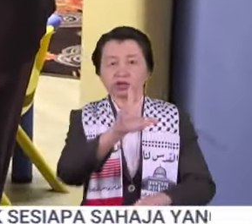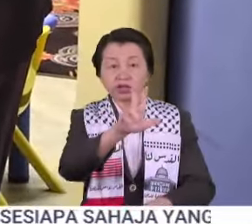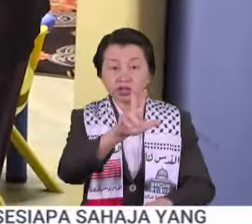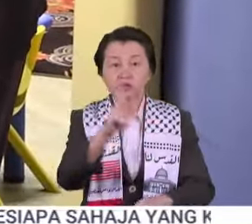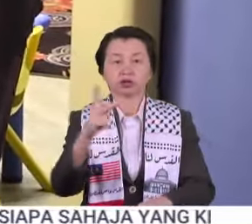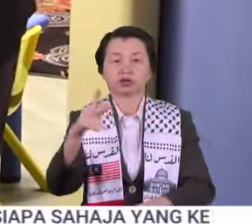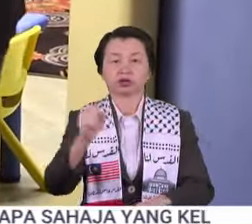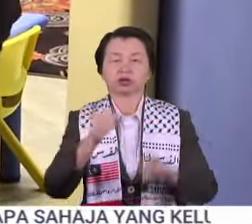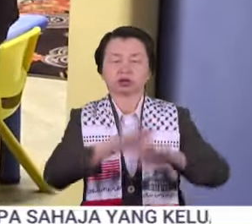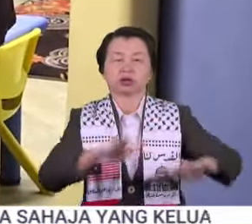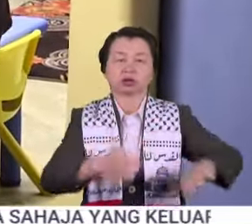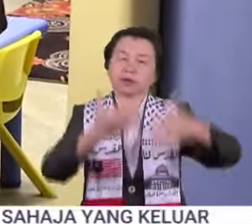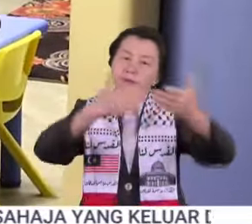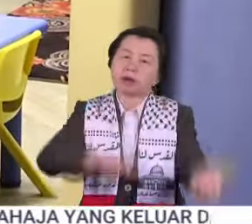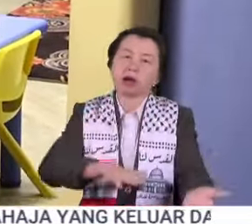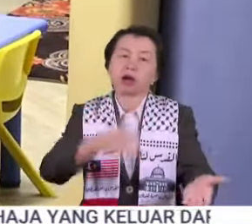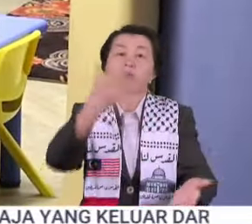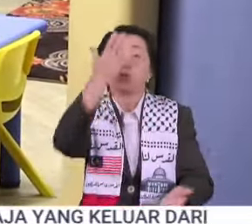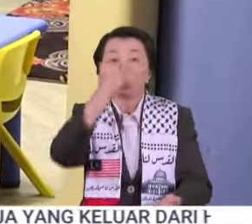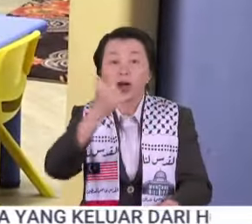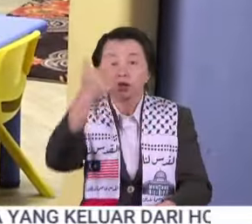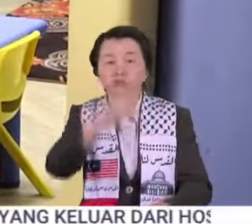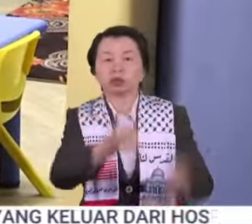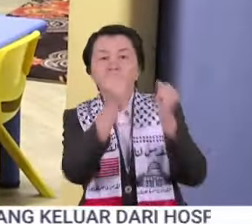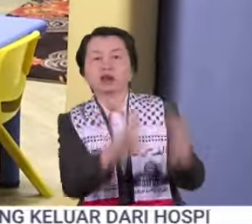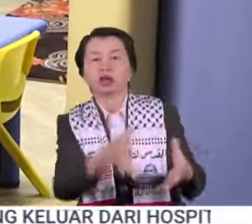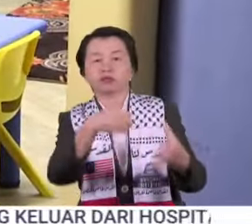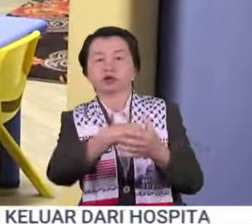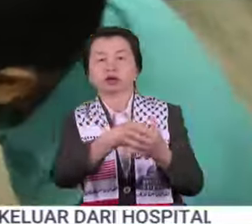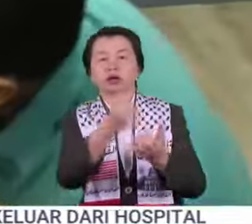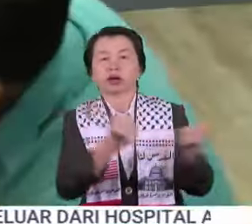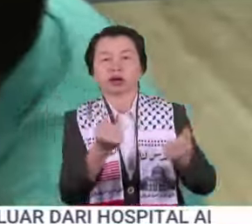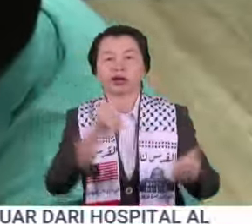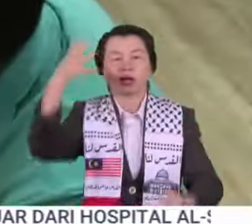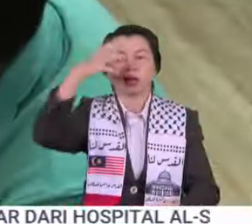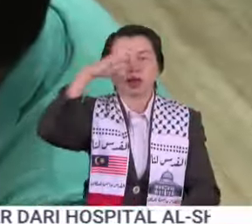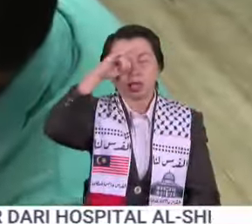kes kanak-kanak maut berikutan tertinggal di dalam kereta Telah dilaporkan